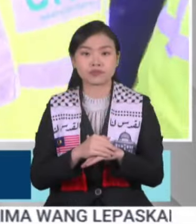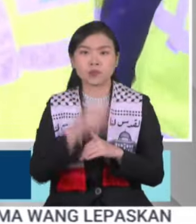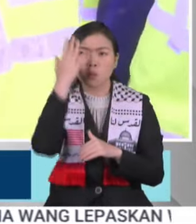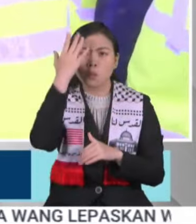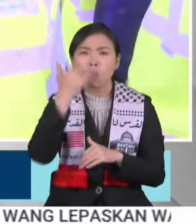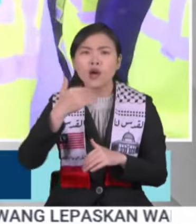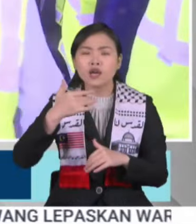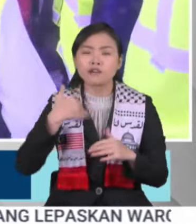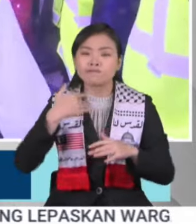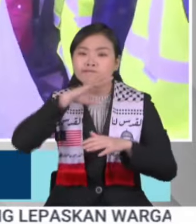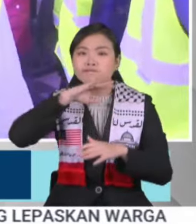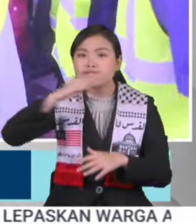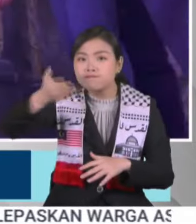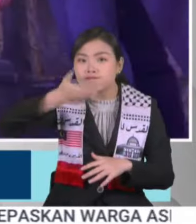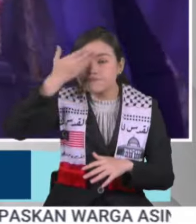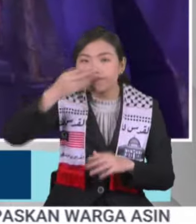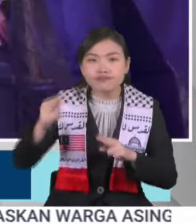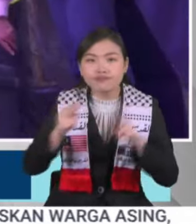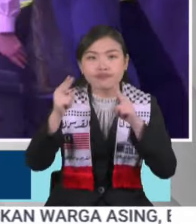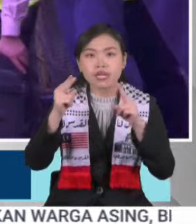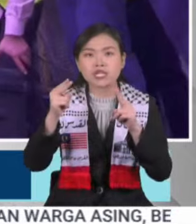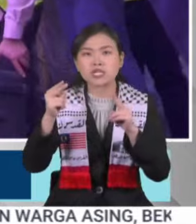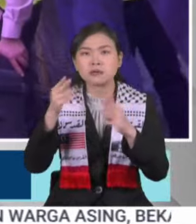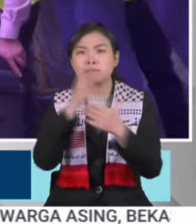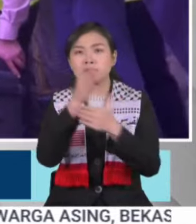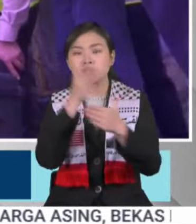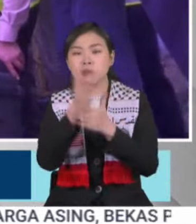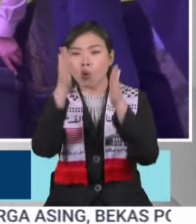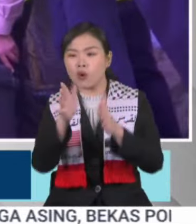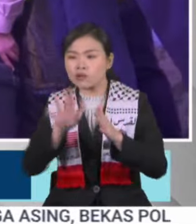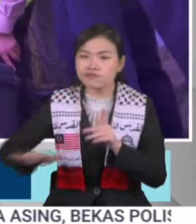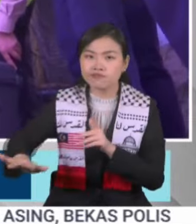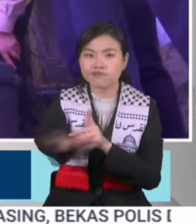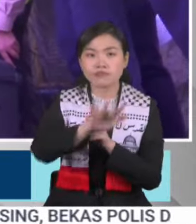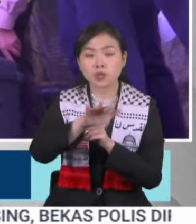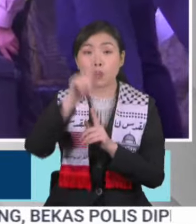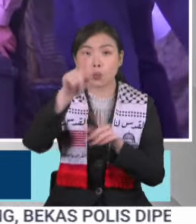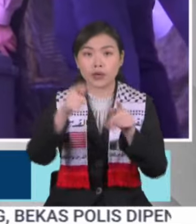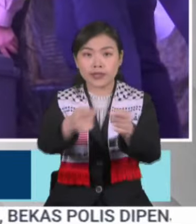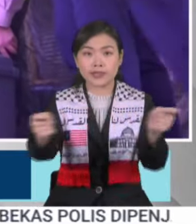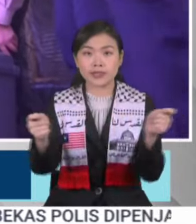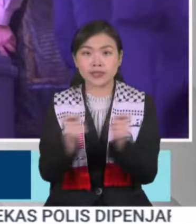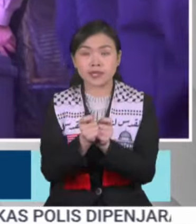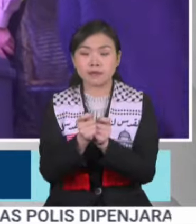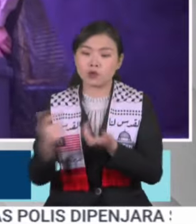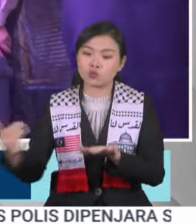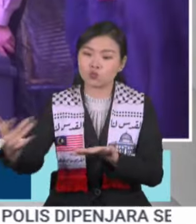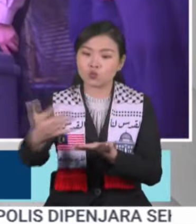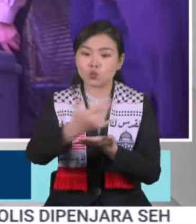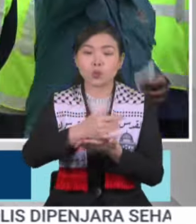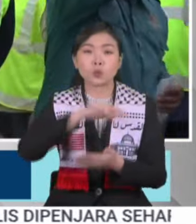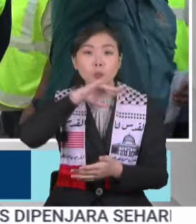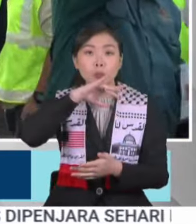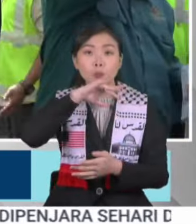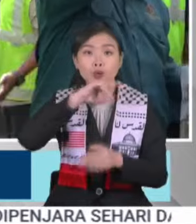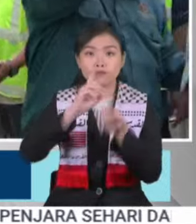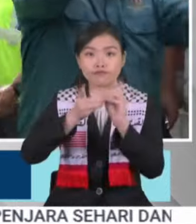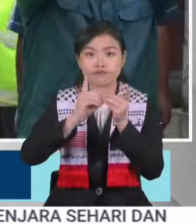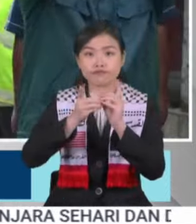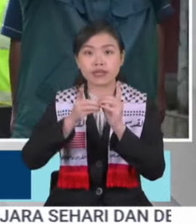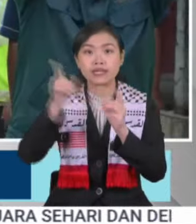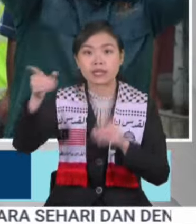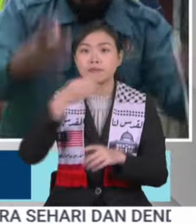pencemaran bau dan udara sehingga ganggu penduduk kawasan sekitar. Sebuah premis pemerolehan kembali buangan terjadual e-sisa di Simpang